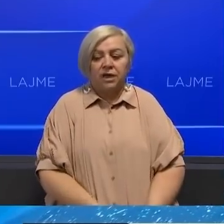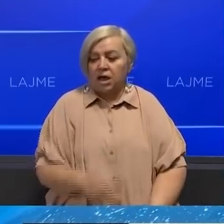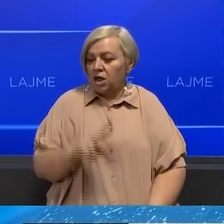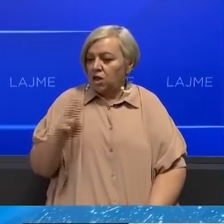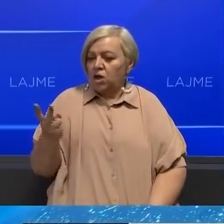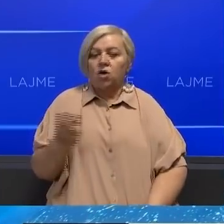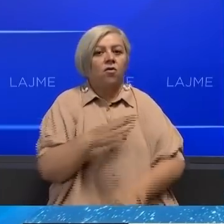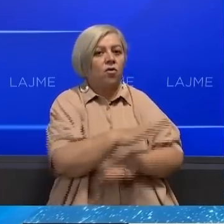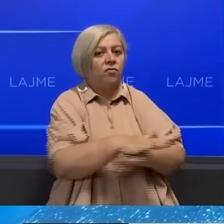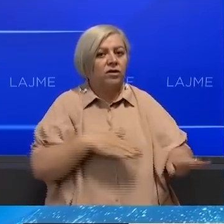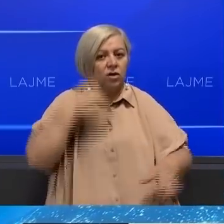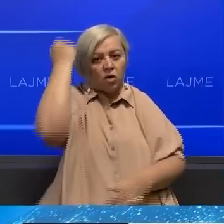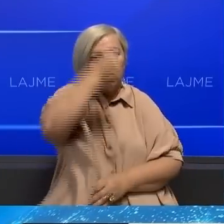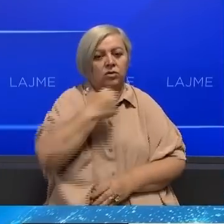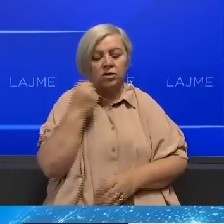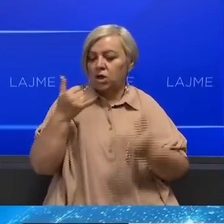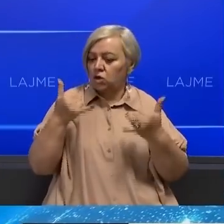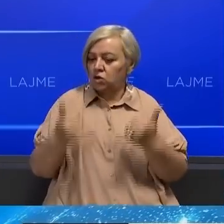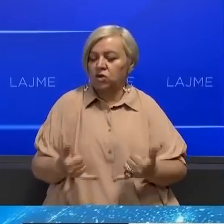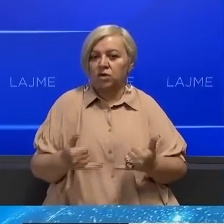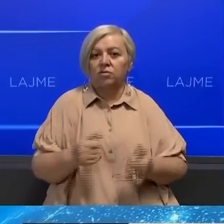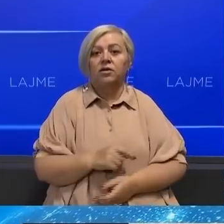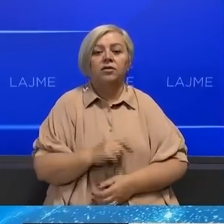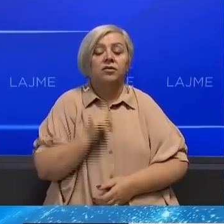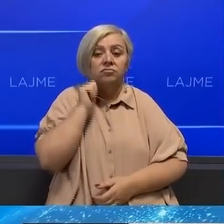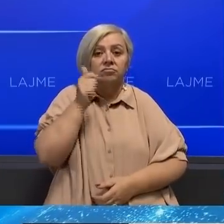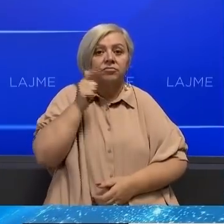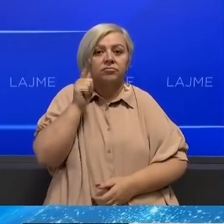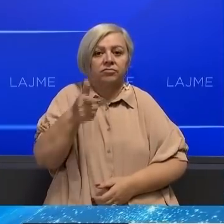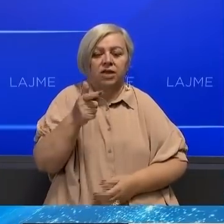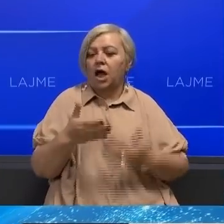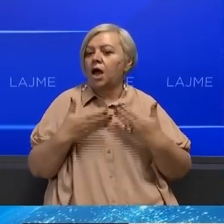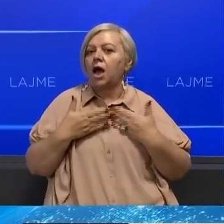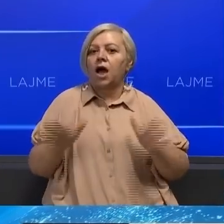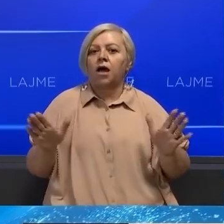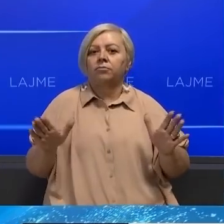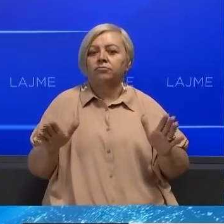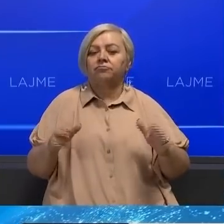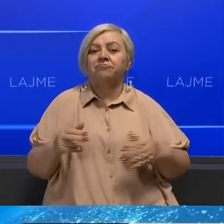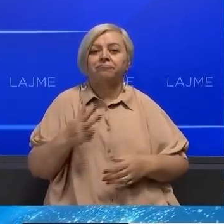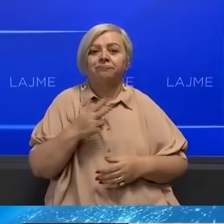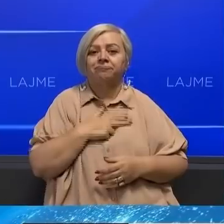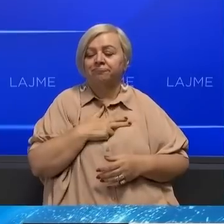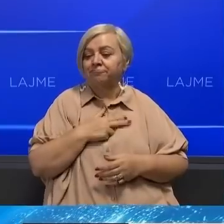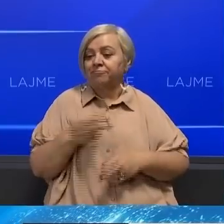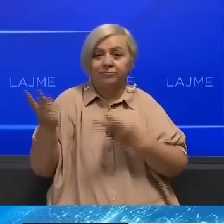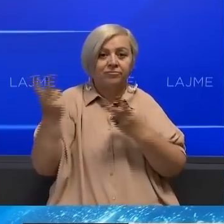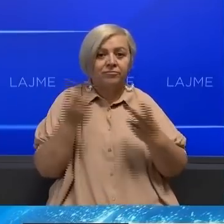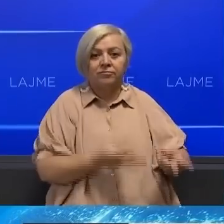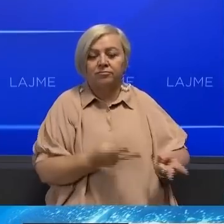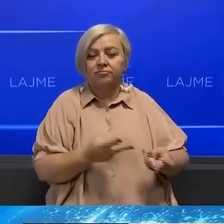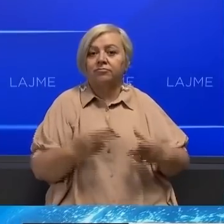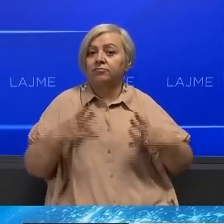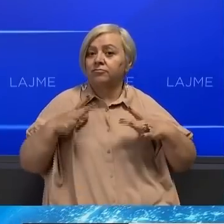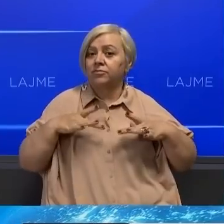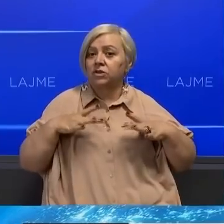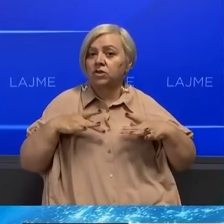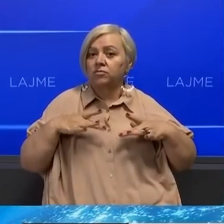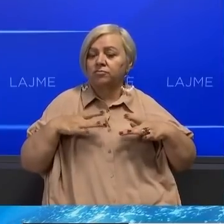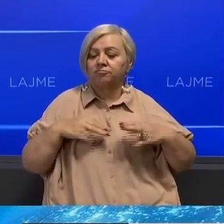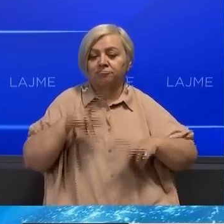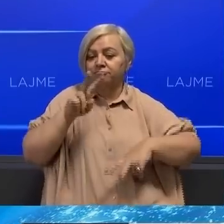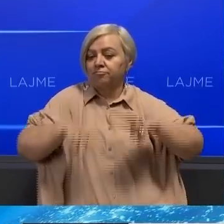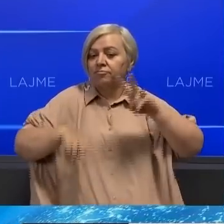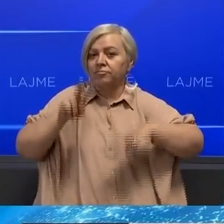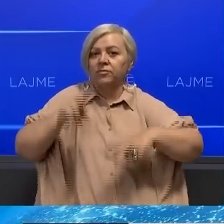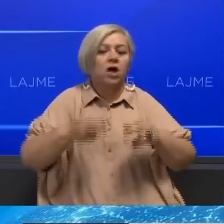Ndërkohë, Kuvendi i Kosovës nga sot e deri pas nesër do të jetë i hapur për mërgjimtarët të cilët kanë ardhur për pushime në vend për ta